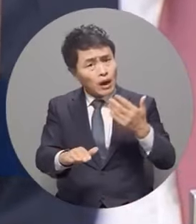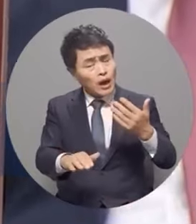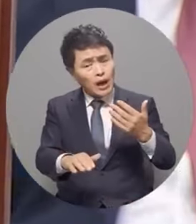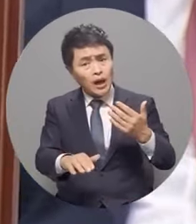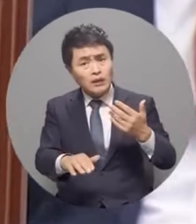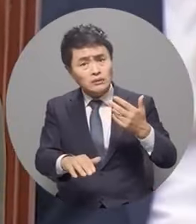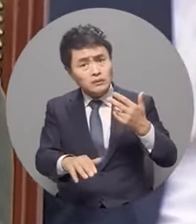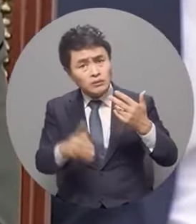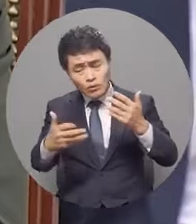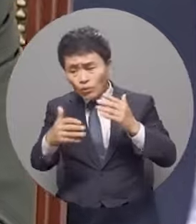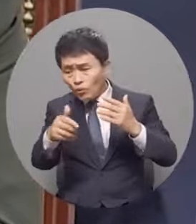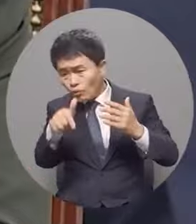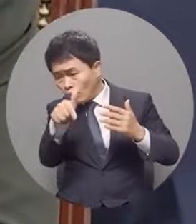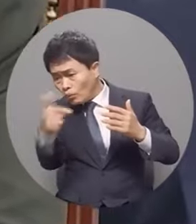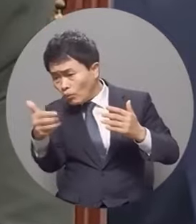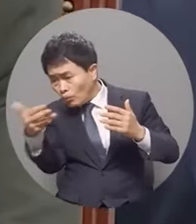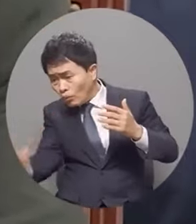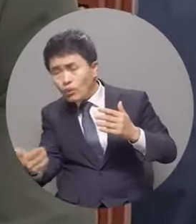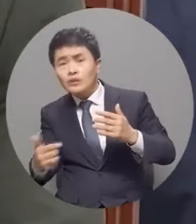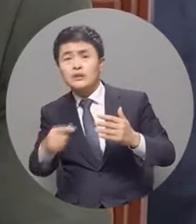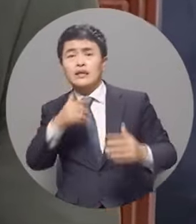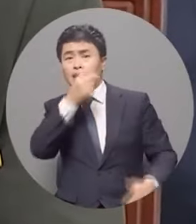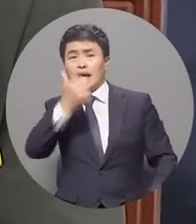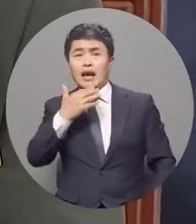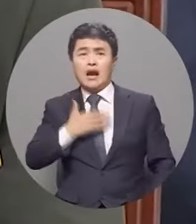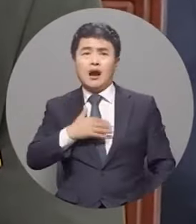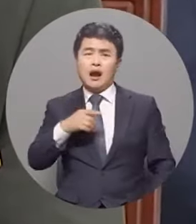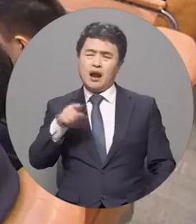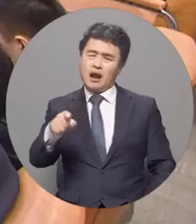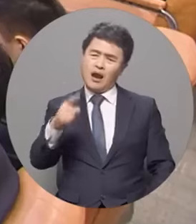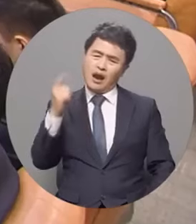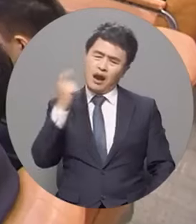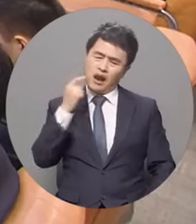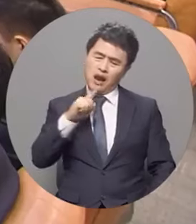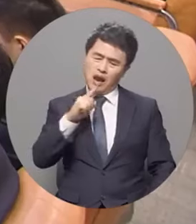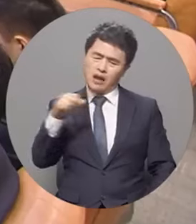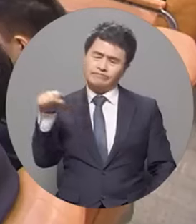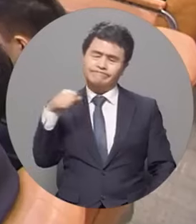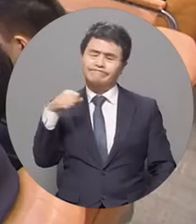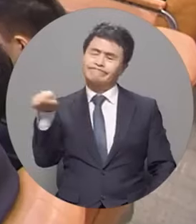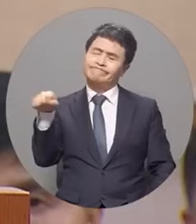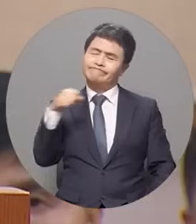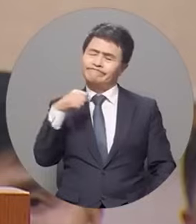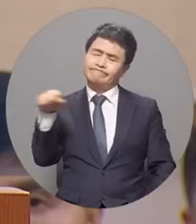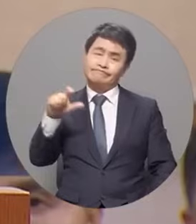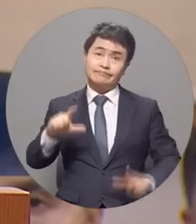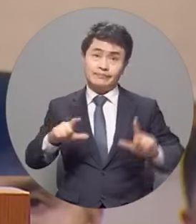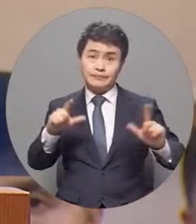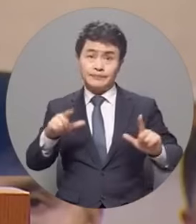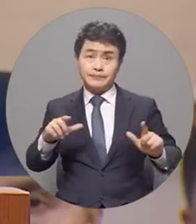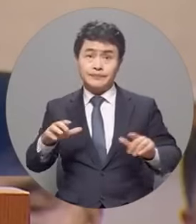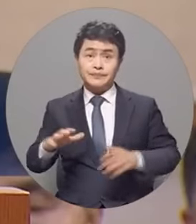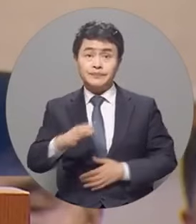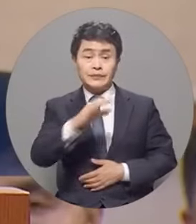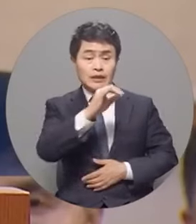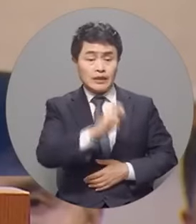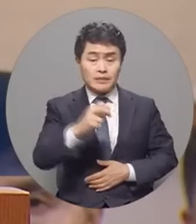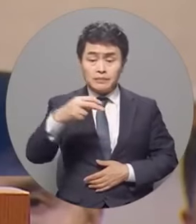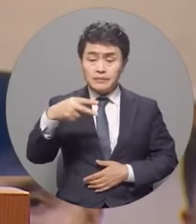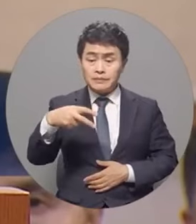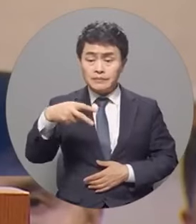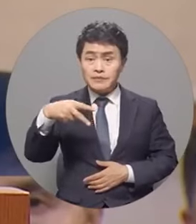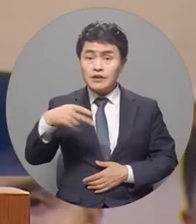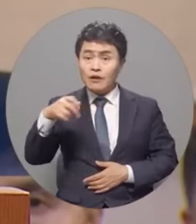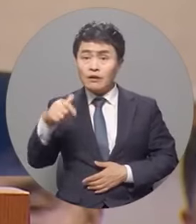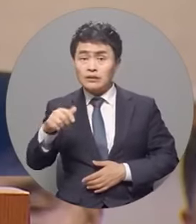알았고. 김경호 변호인은 허위 증언이라며 작심 반박했습니다. 임성근 증인은